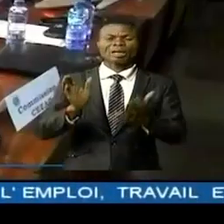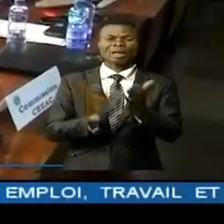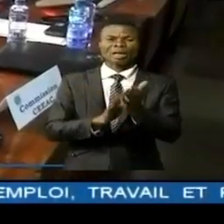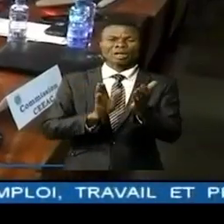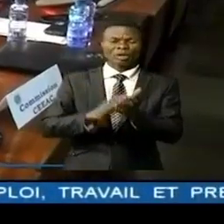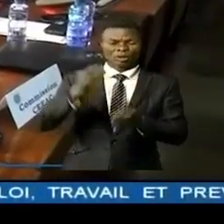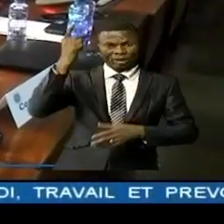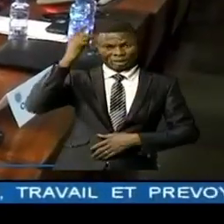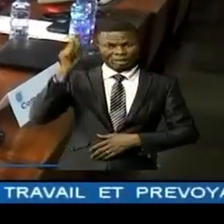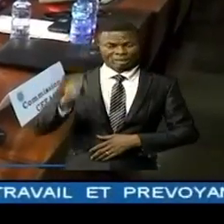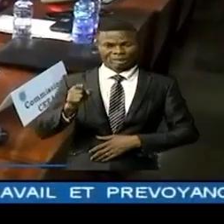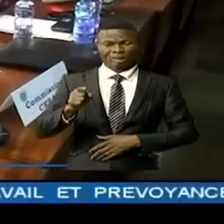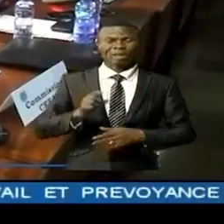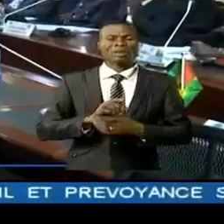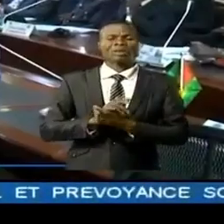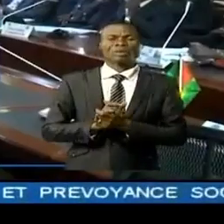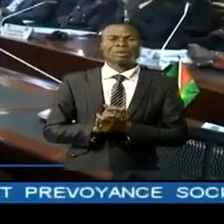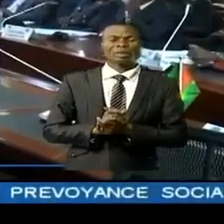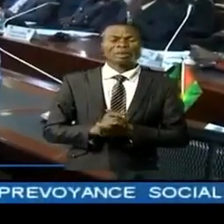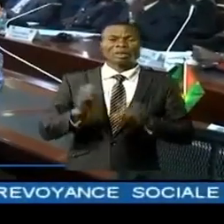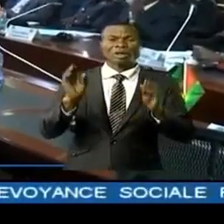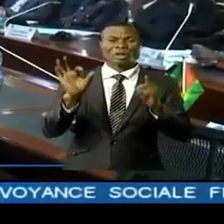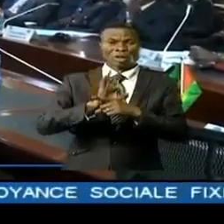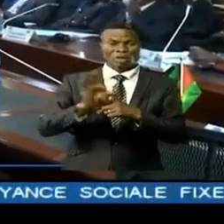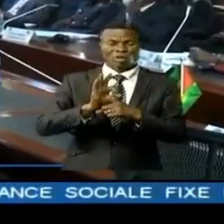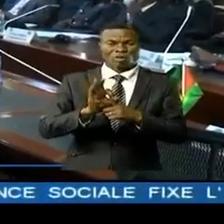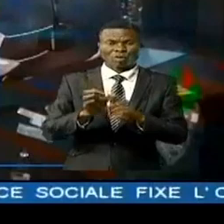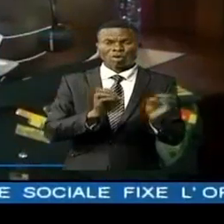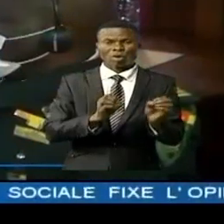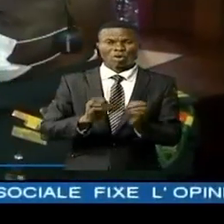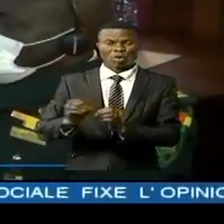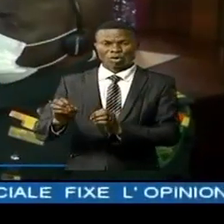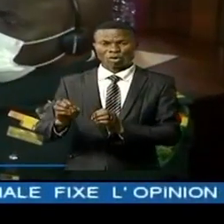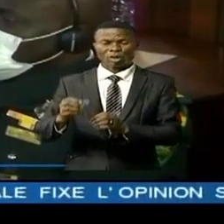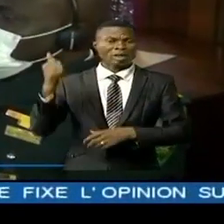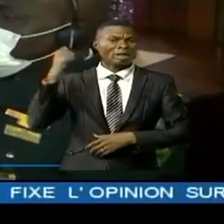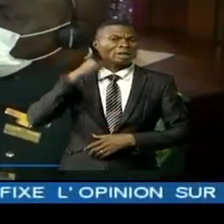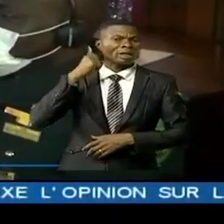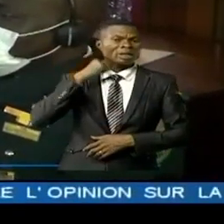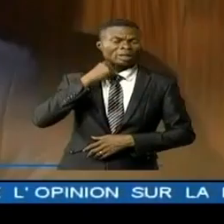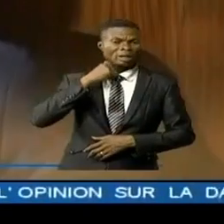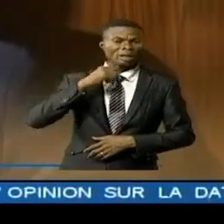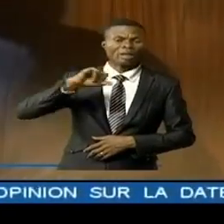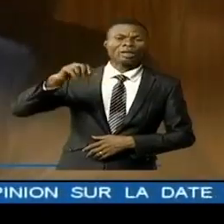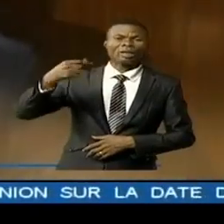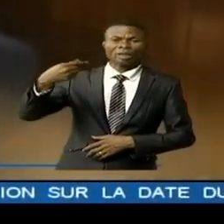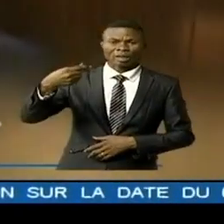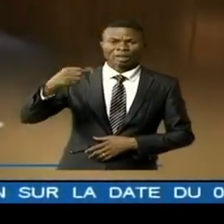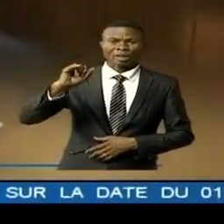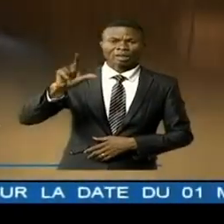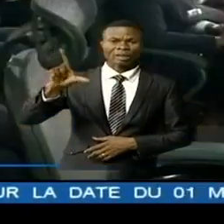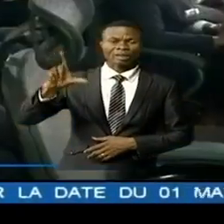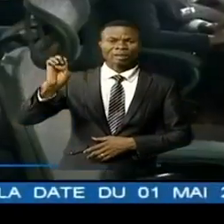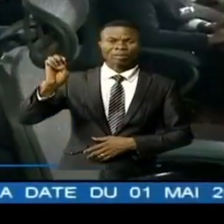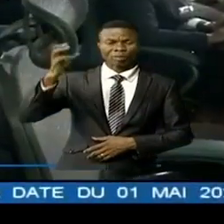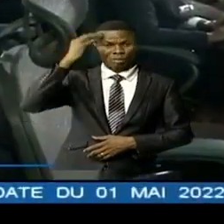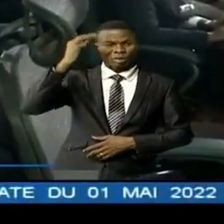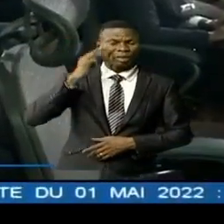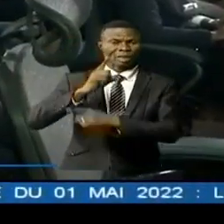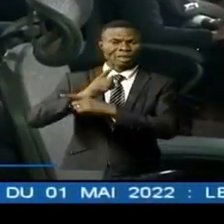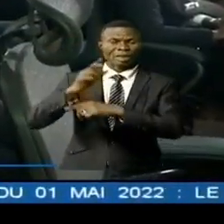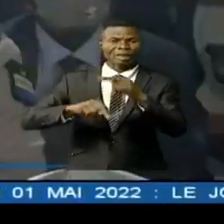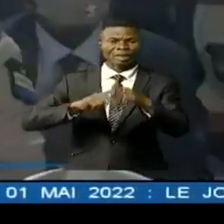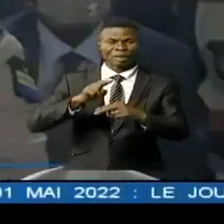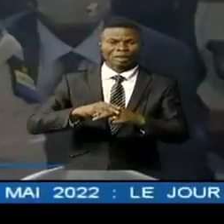des stratégies et des défenses ces assises présidées par les docteurs gilbert kabanda kuranda ministre de la défense nationale